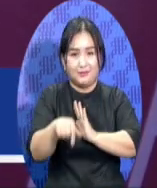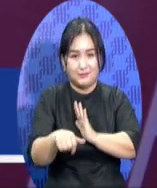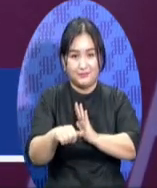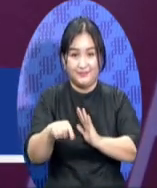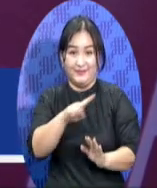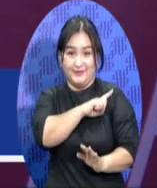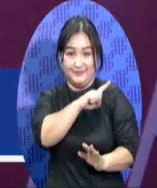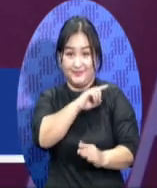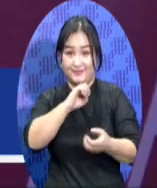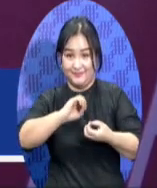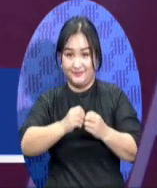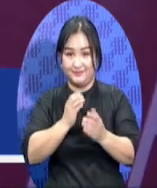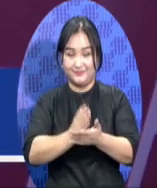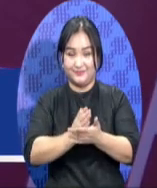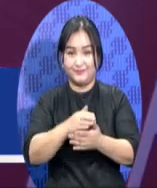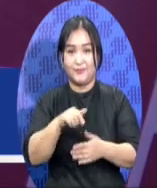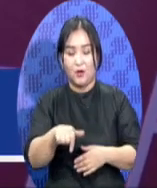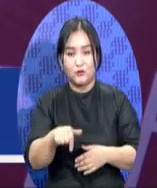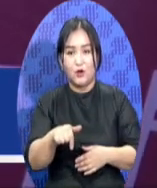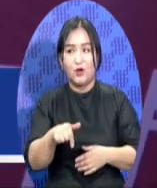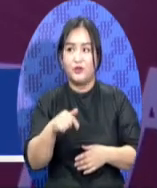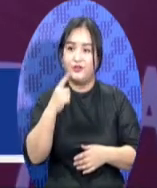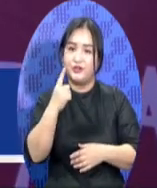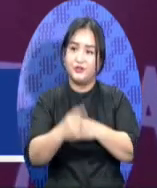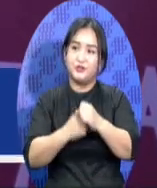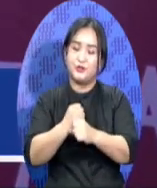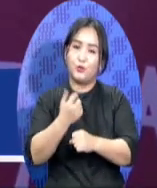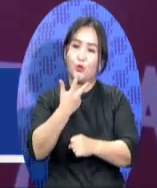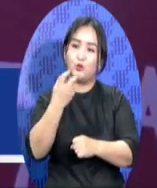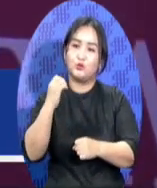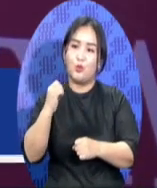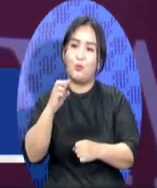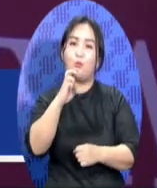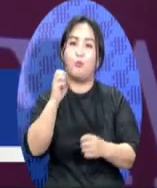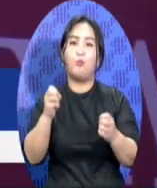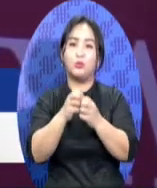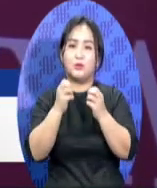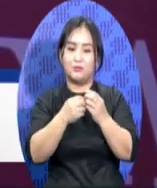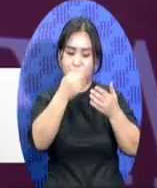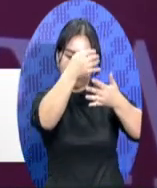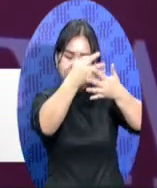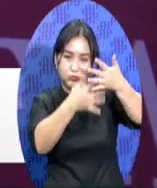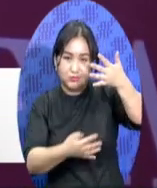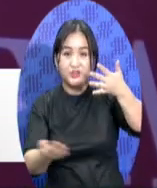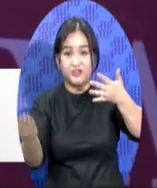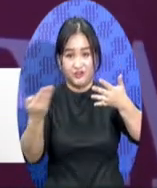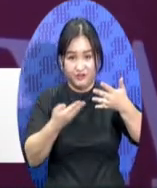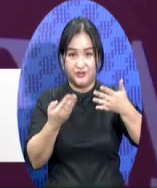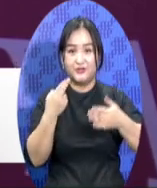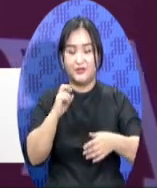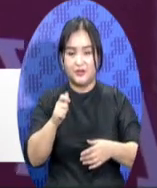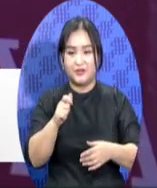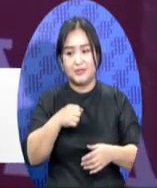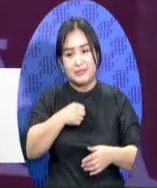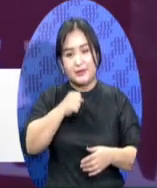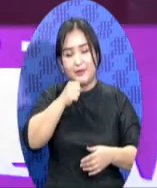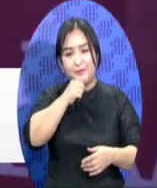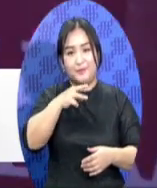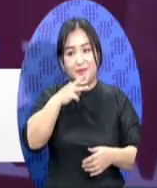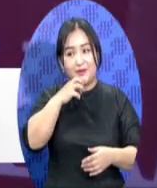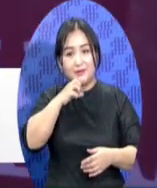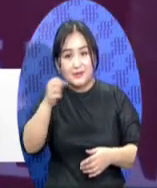хийжсэн. За одоо ойролцоогоор жилдээ нэг 300 орчим бүтээл ирдэг. Бараг хэв мэдээллийн хэрэгслийн сэтгүүлчдийн бас олж хараагүй бас